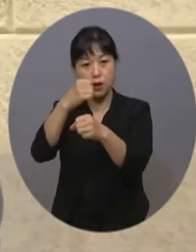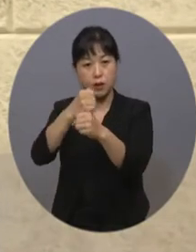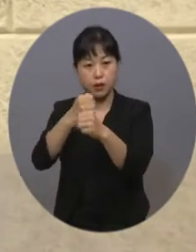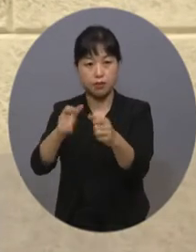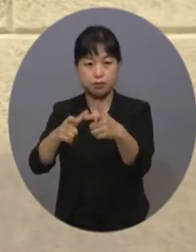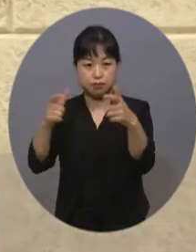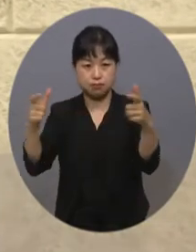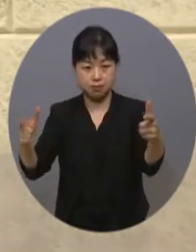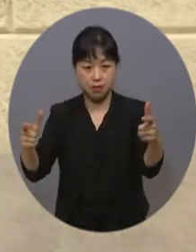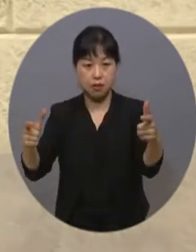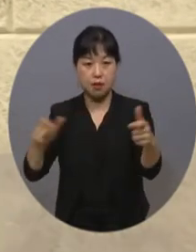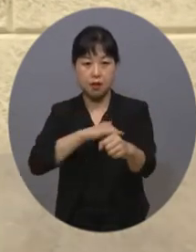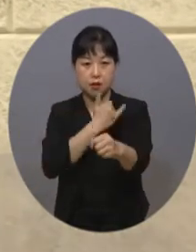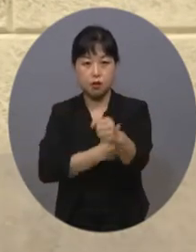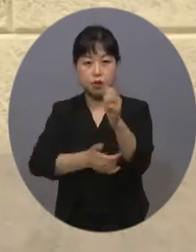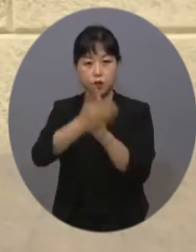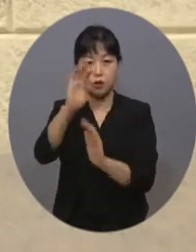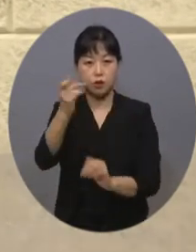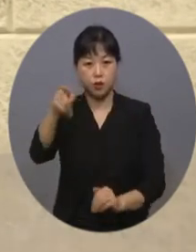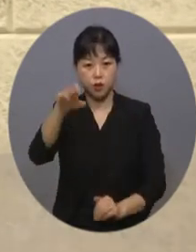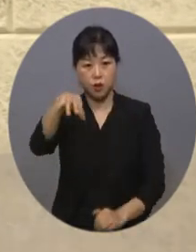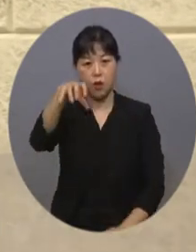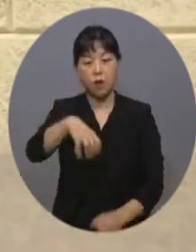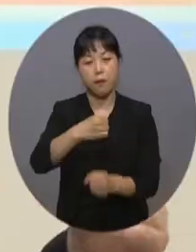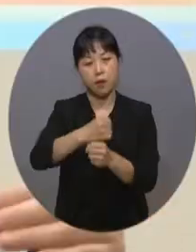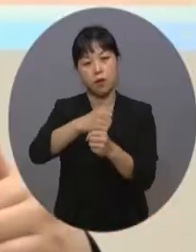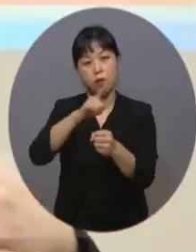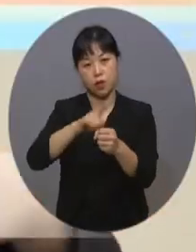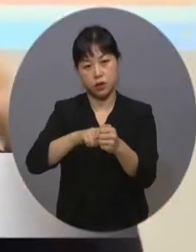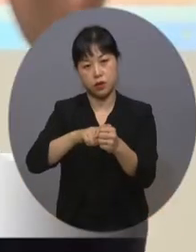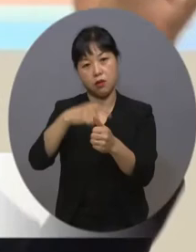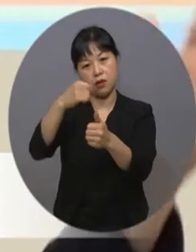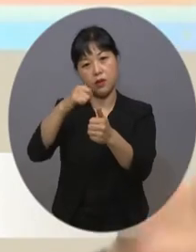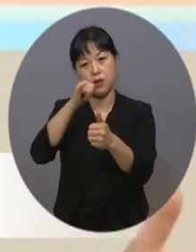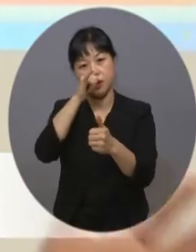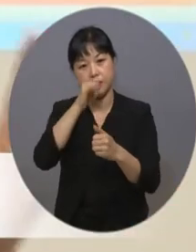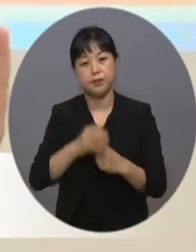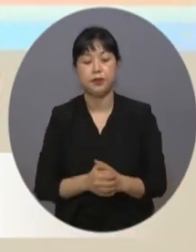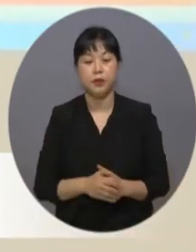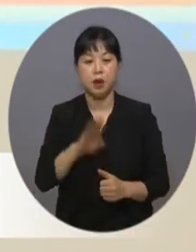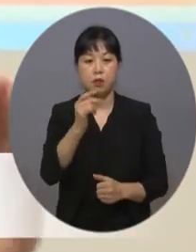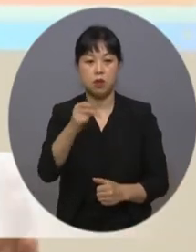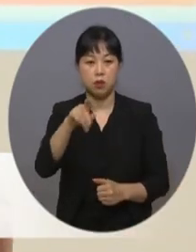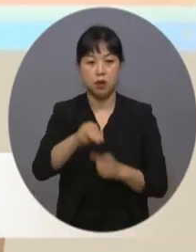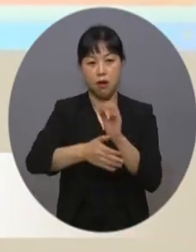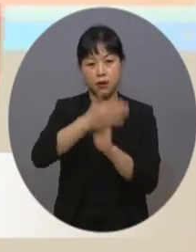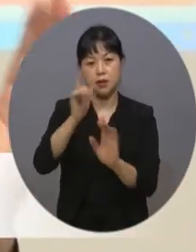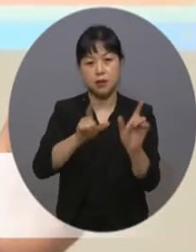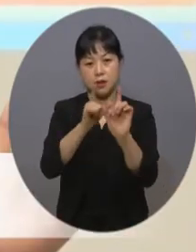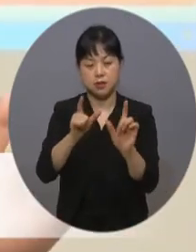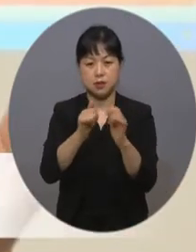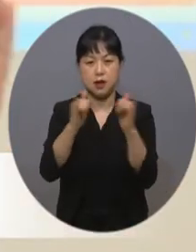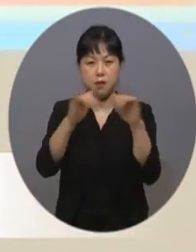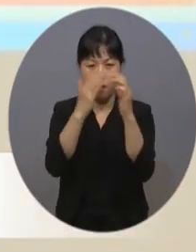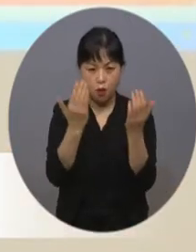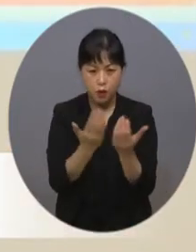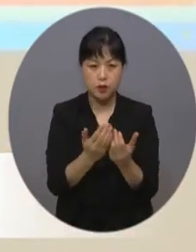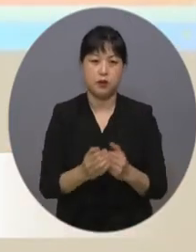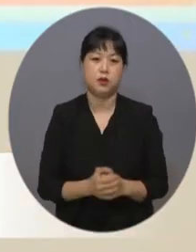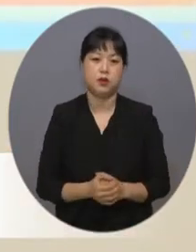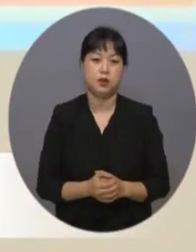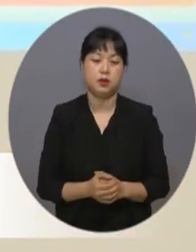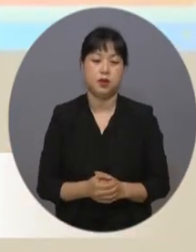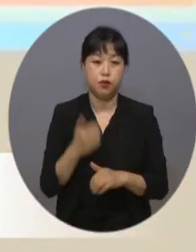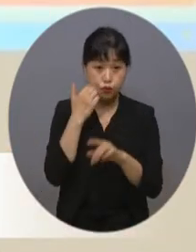도시 보령을 만드는 것을 목적으로 진행되었습니다. 보령시에 살고 있는 모든 사람들이 누가 됐던 간에